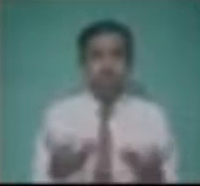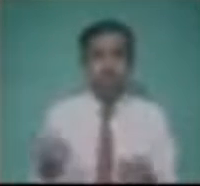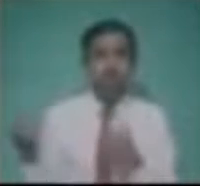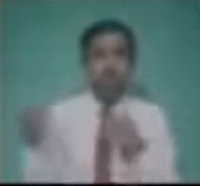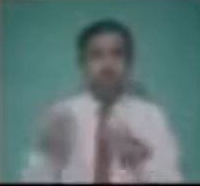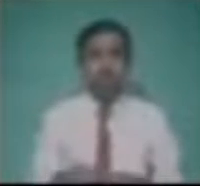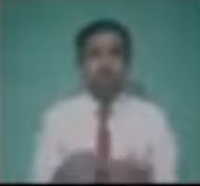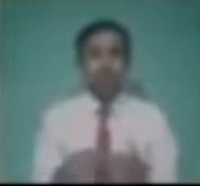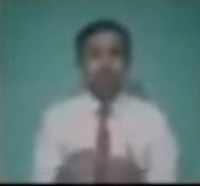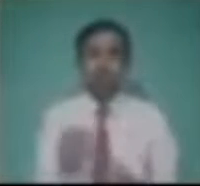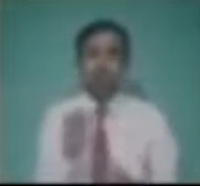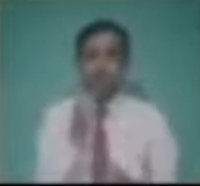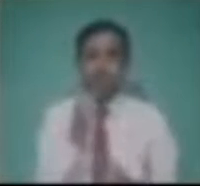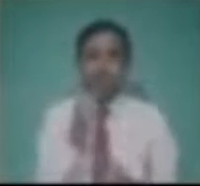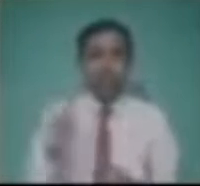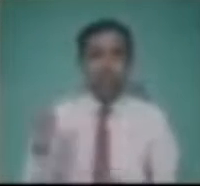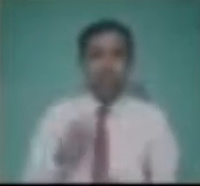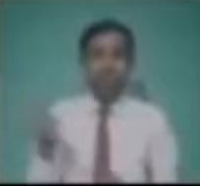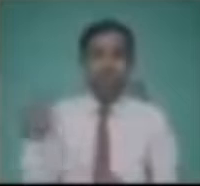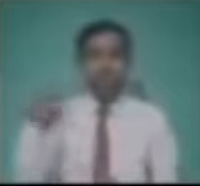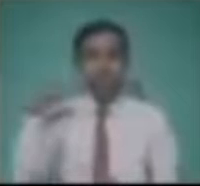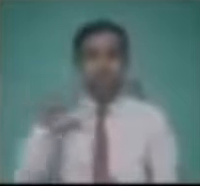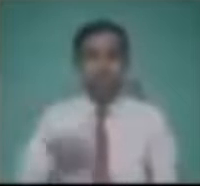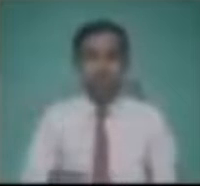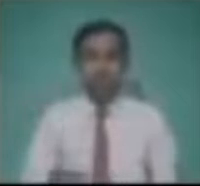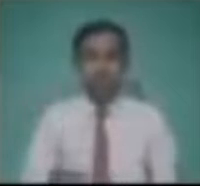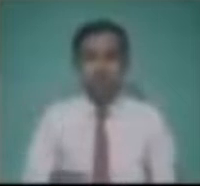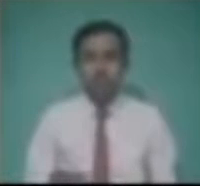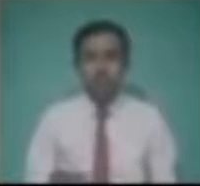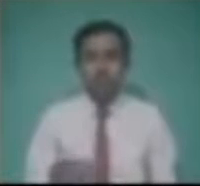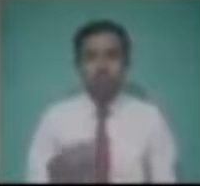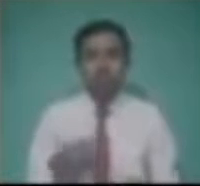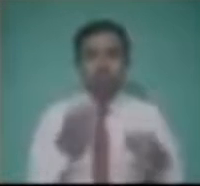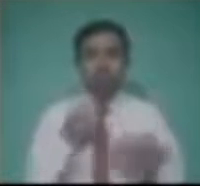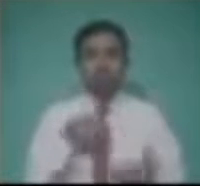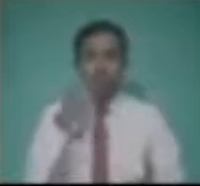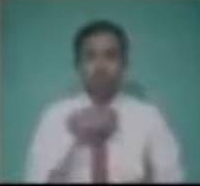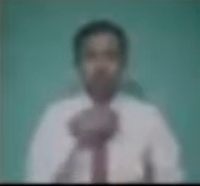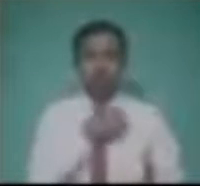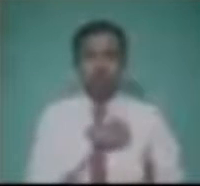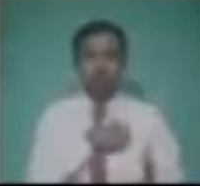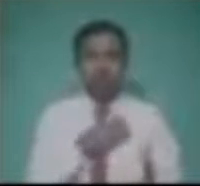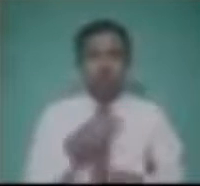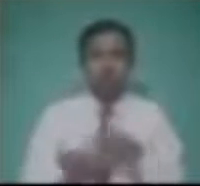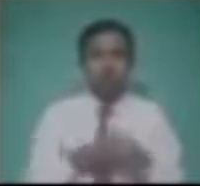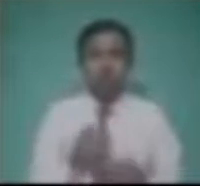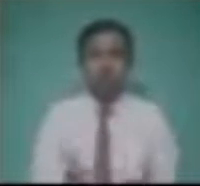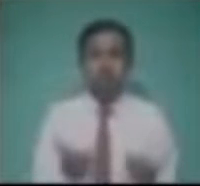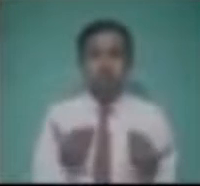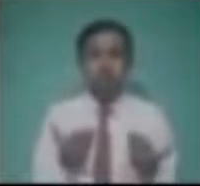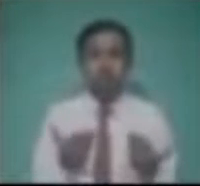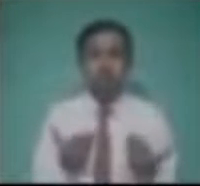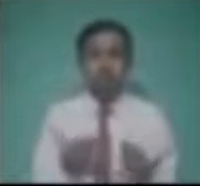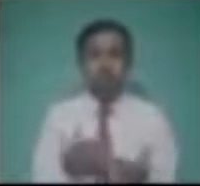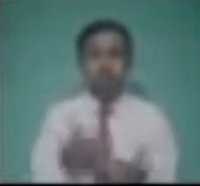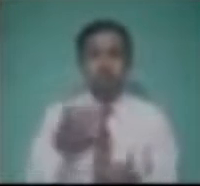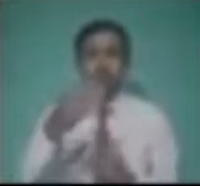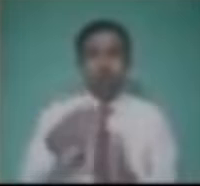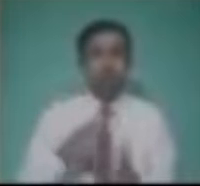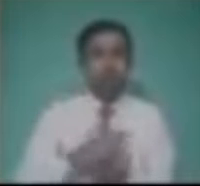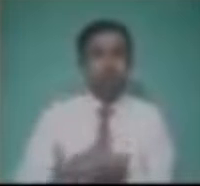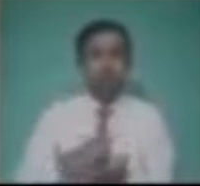එනවා කසිප්පු පෙරලා හරි සල්ලි අම්බ කරගෙන මෙතනට එනවා. ඒගොල්ලන්ගේ බඩවඩා ගන්නවා ව්‍යාපාර කරගන්නවා. දැක්මක් නැති